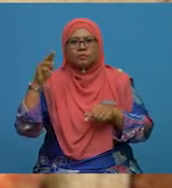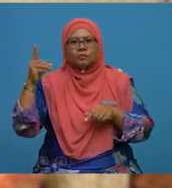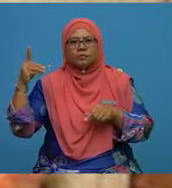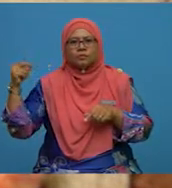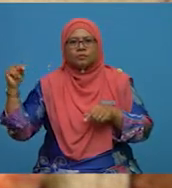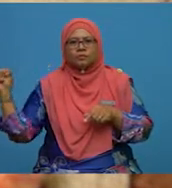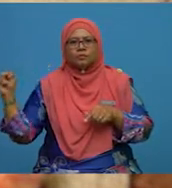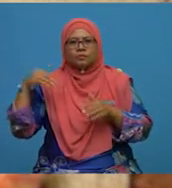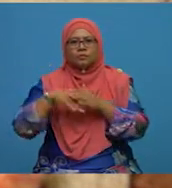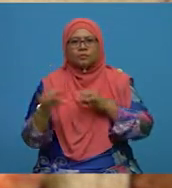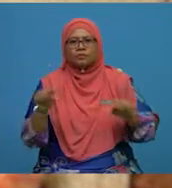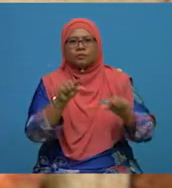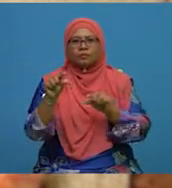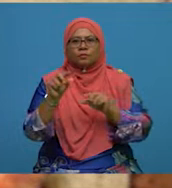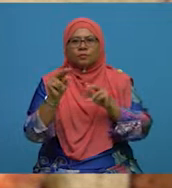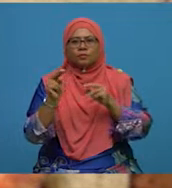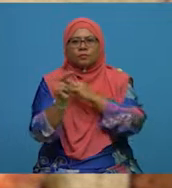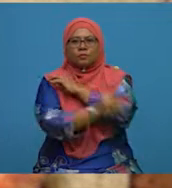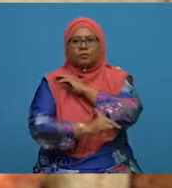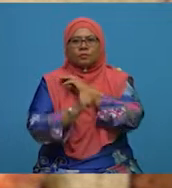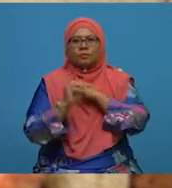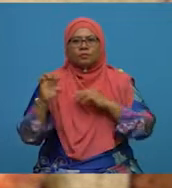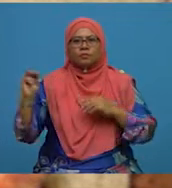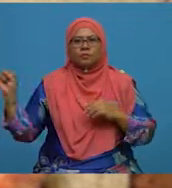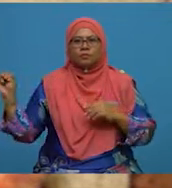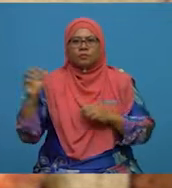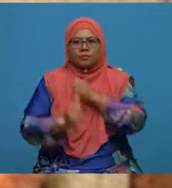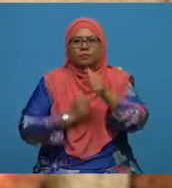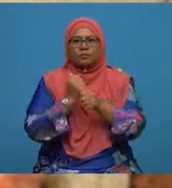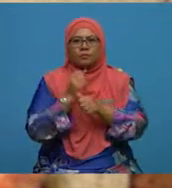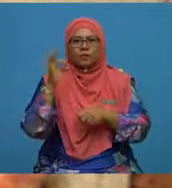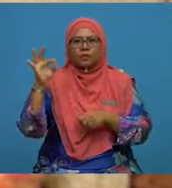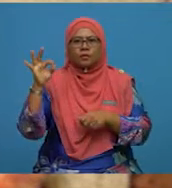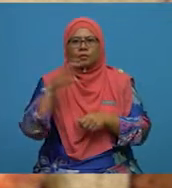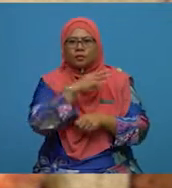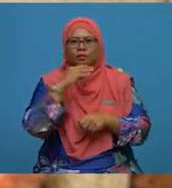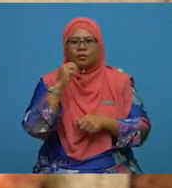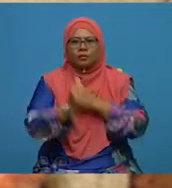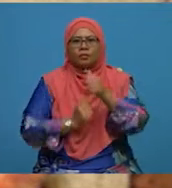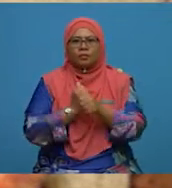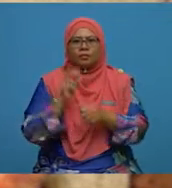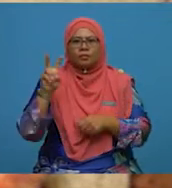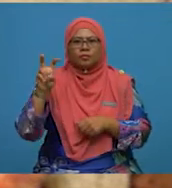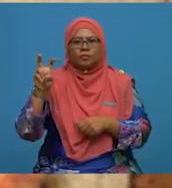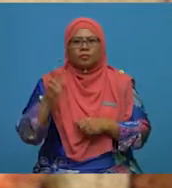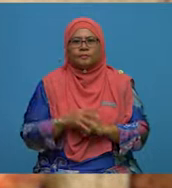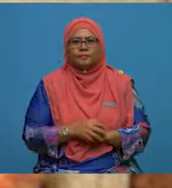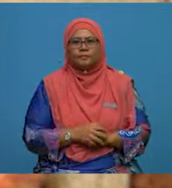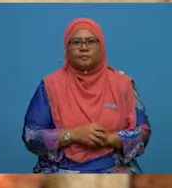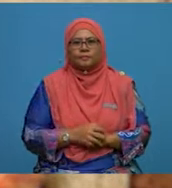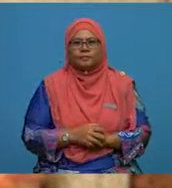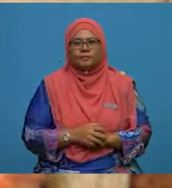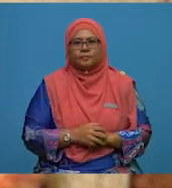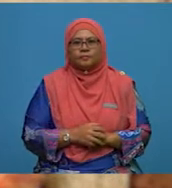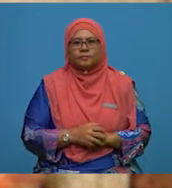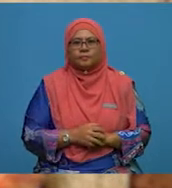dalam gerakan nasionalisme di Mesir pada abad ke-19 dan abad ke-20.